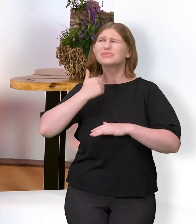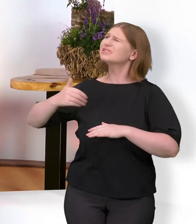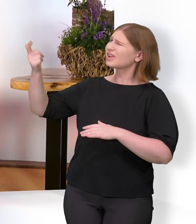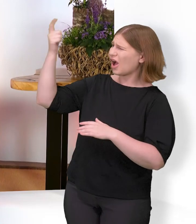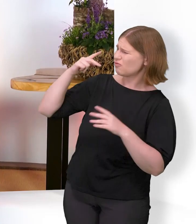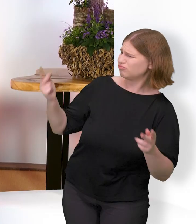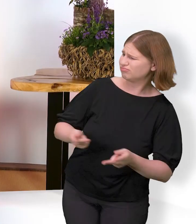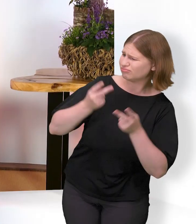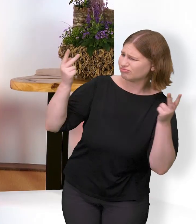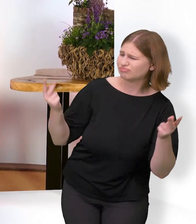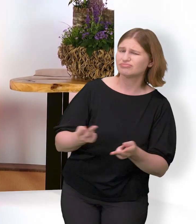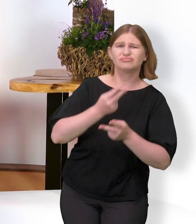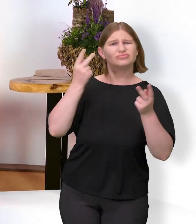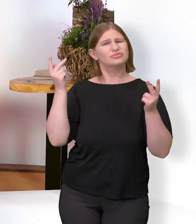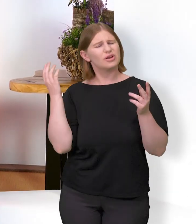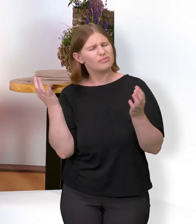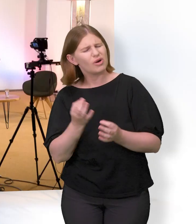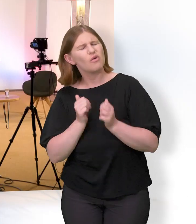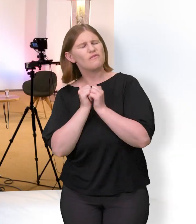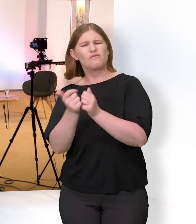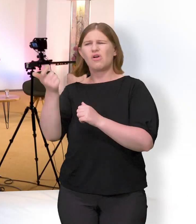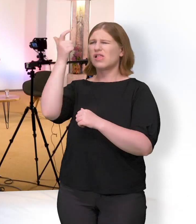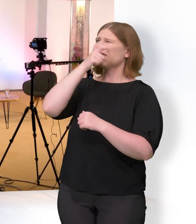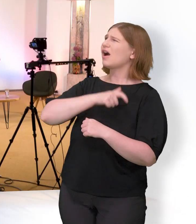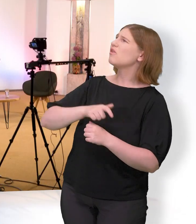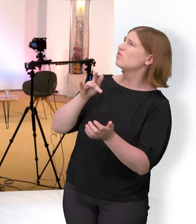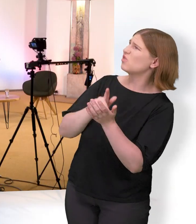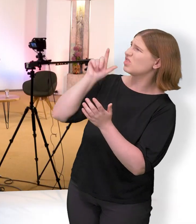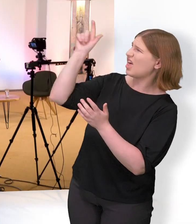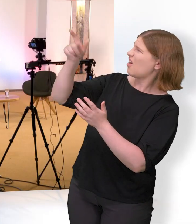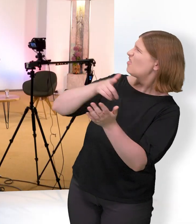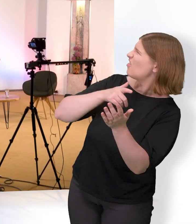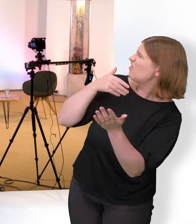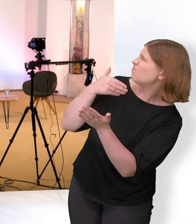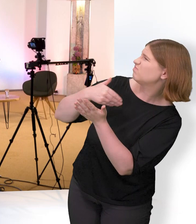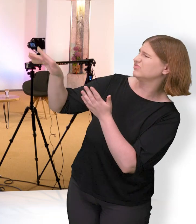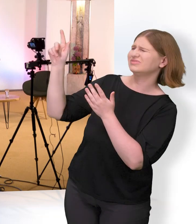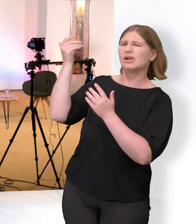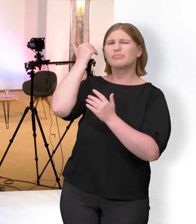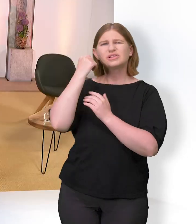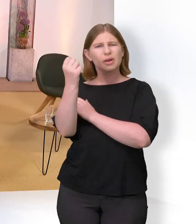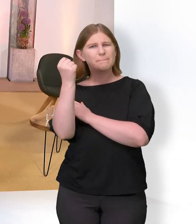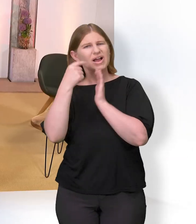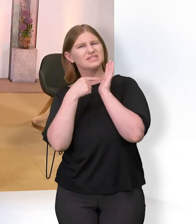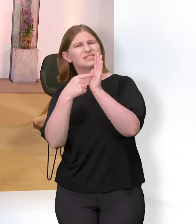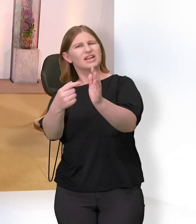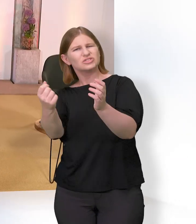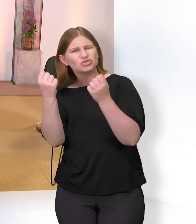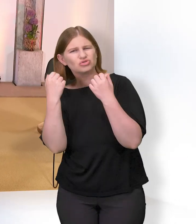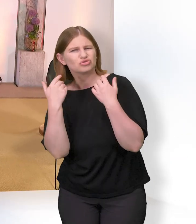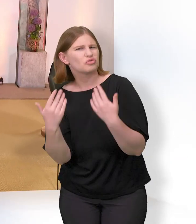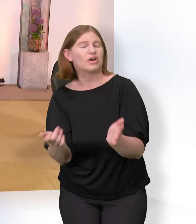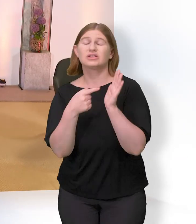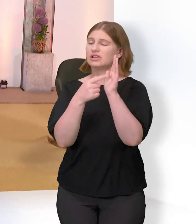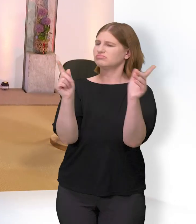sie dich zu Fall. Zeig Macht, sei niemals schwach. Darf ich Liebe zeigen,